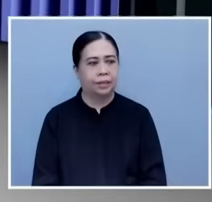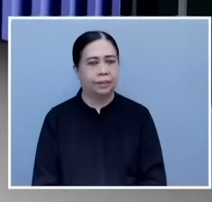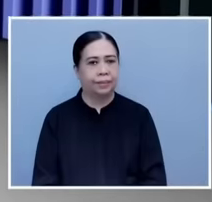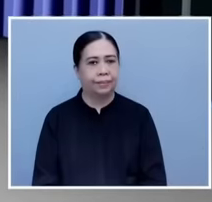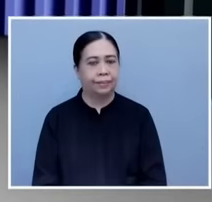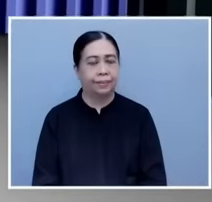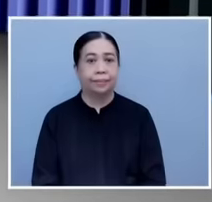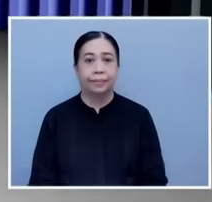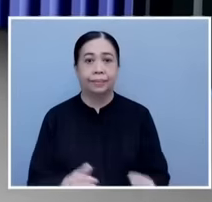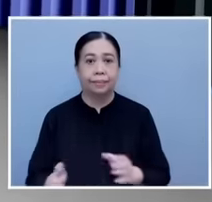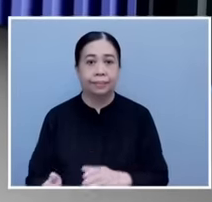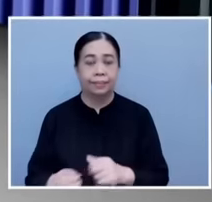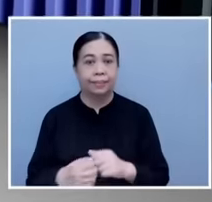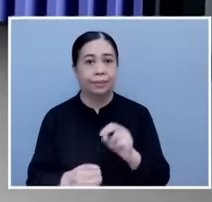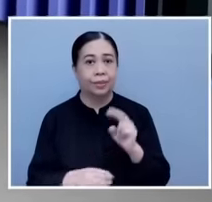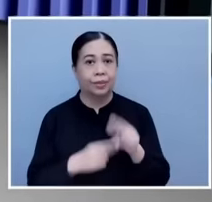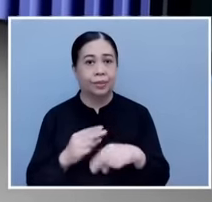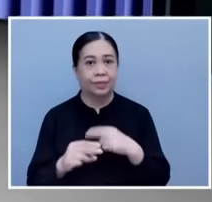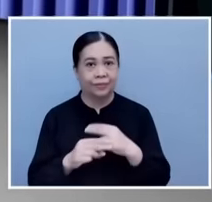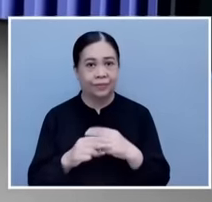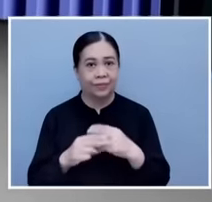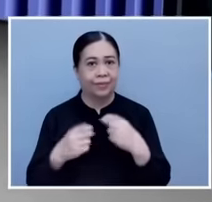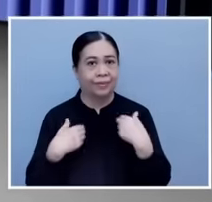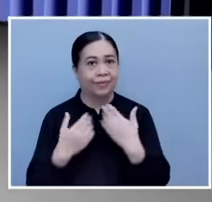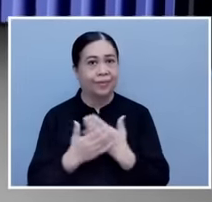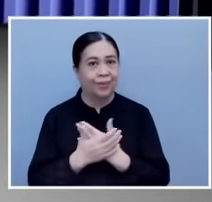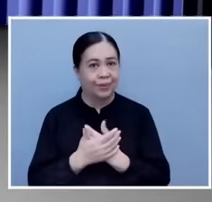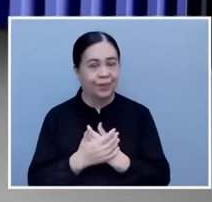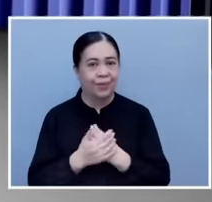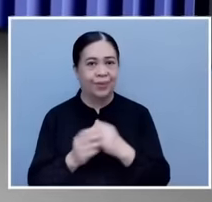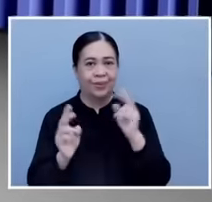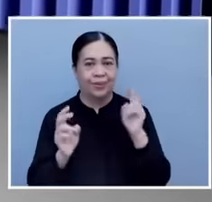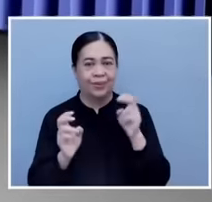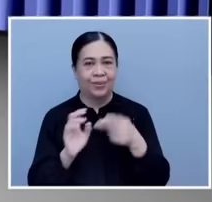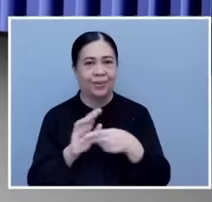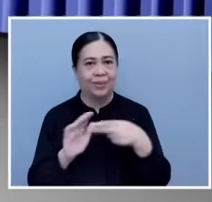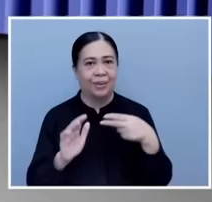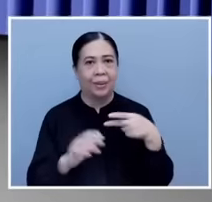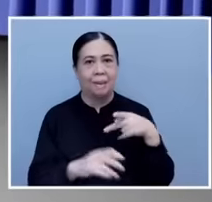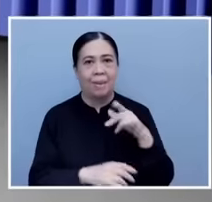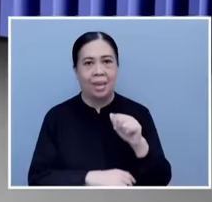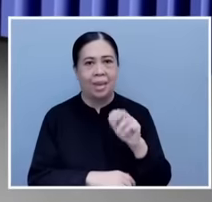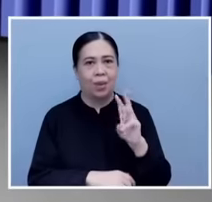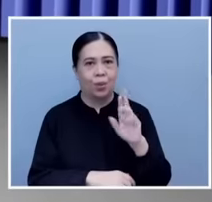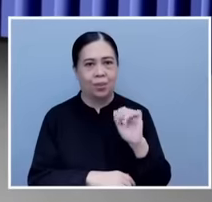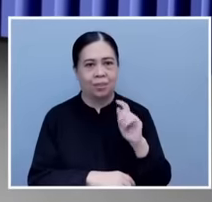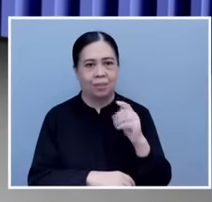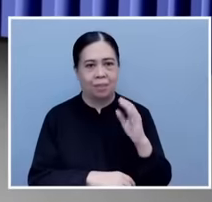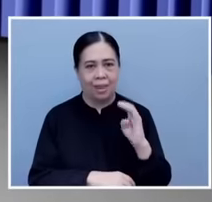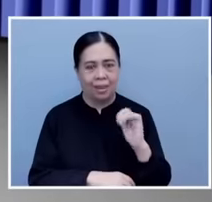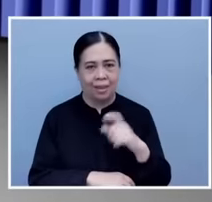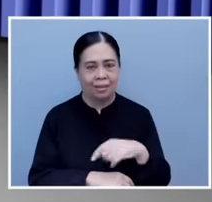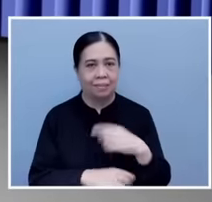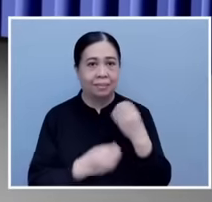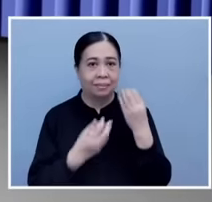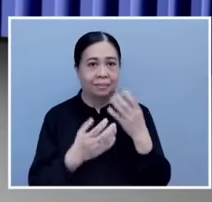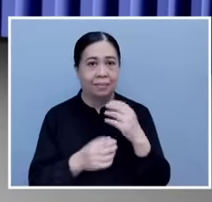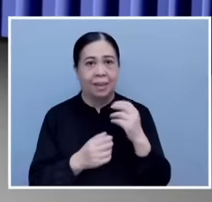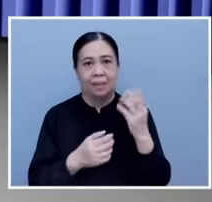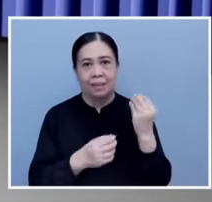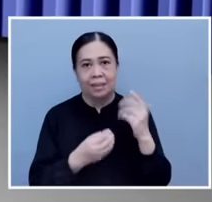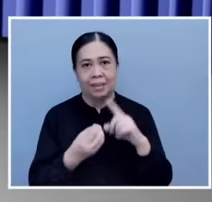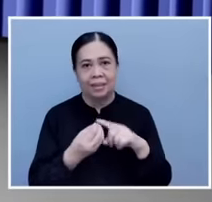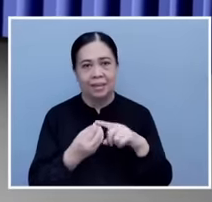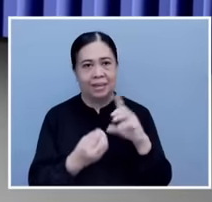Bukod sa pagiging Miss Universe, may bagong titulo si Pia Wurtzbach. Nagbigay naman ng update si Dimples Romana tungkol sa showbiz